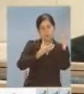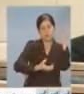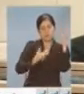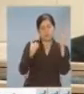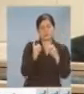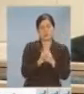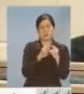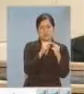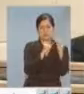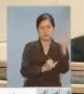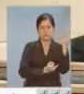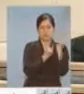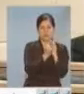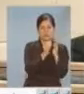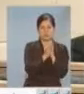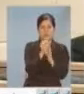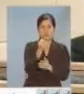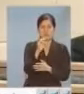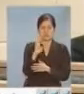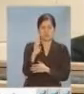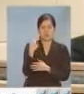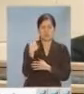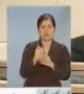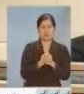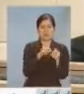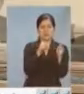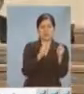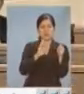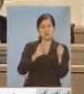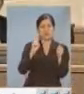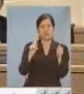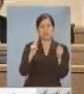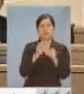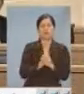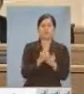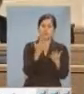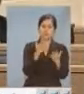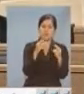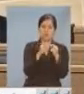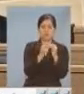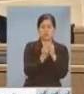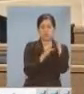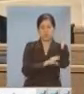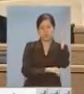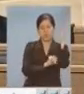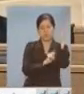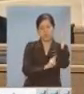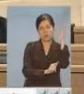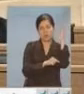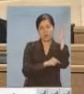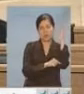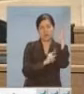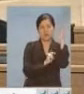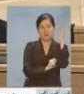จังหวัดยังไม่ถึงเลยนะครับชายแดนถึงอำเภอเบตงก็ไม่มี กลกก็ไม่มีตักใบก็ไม่มีแหว